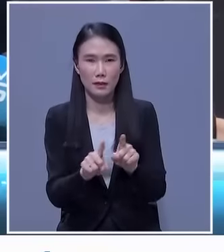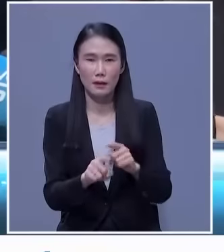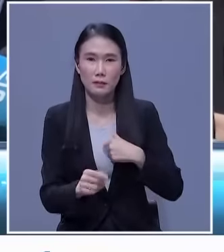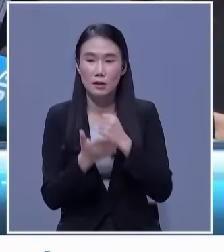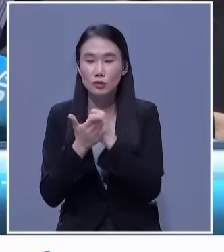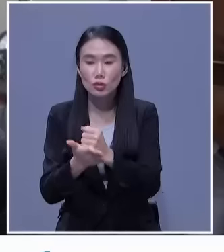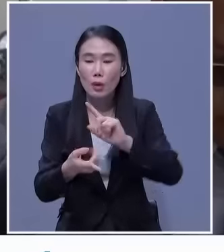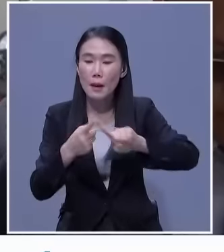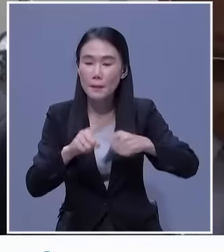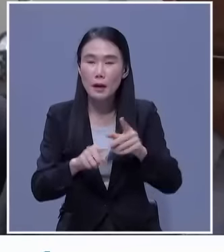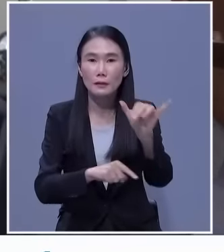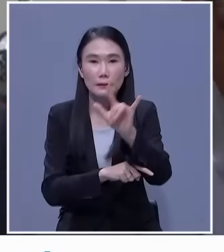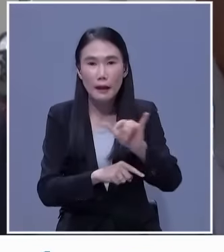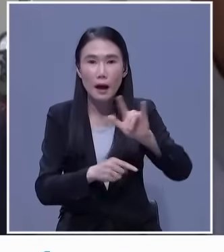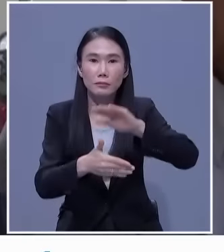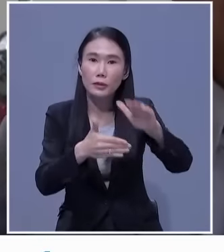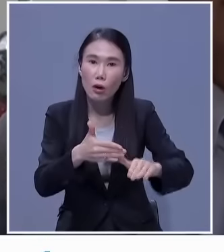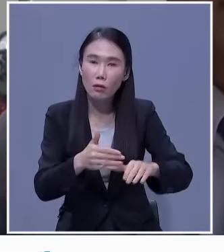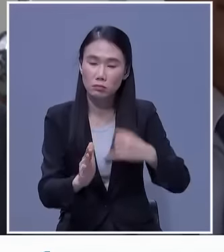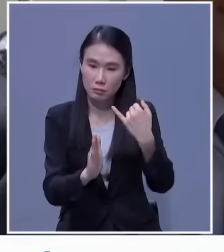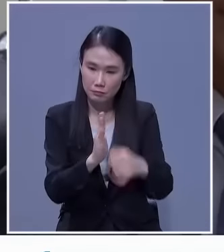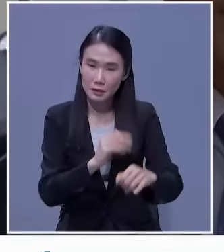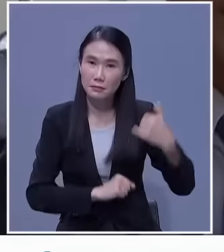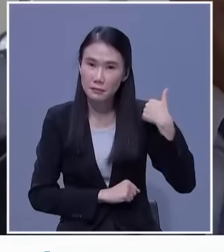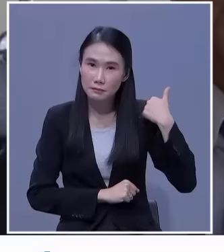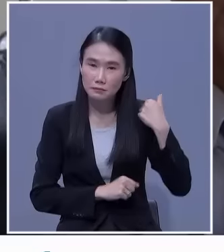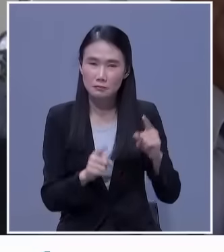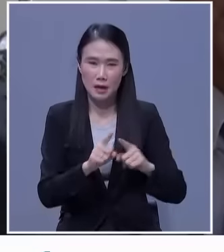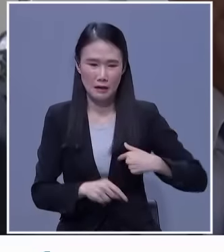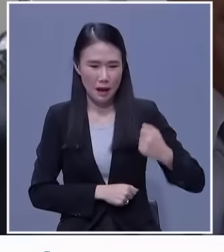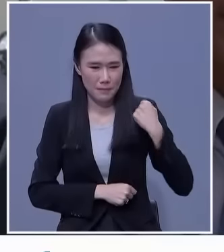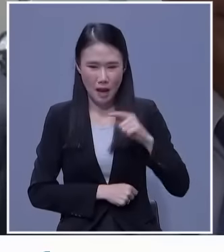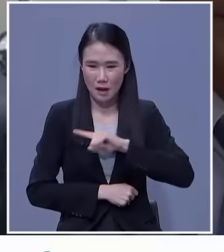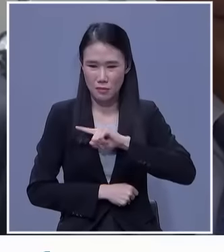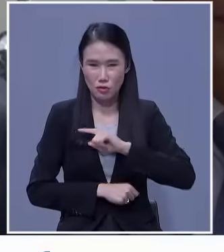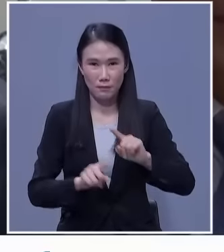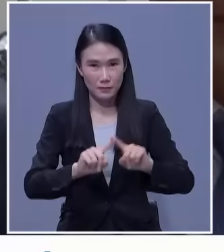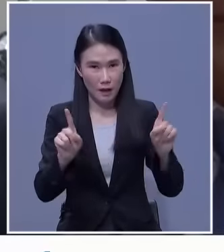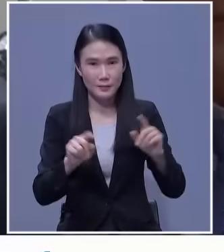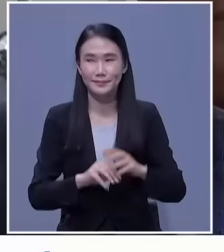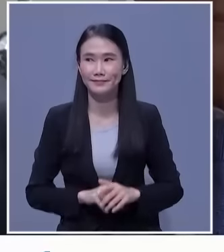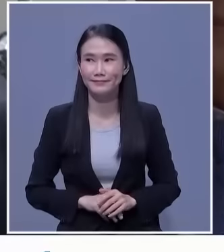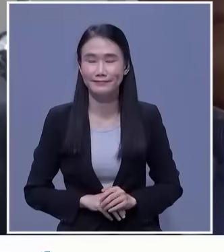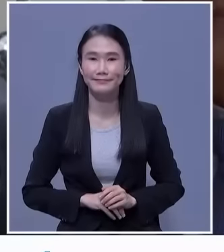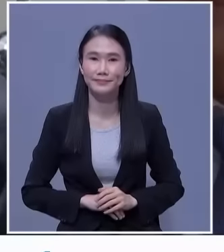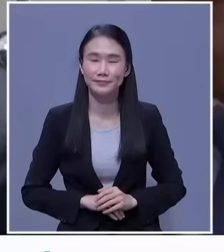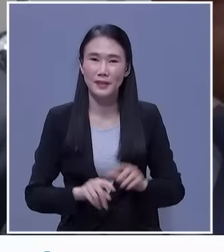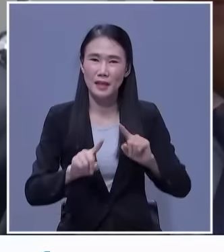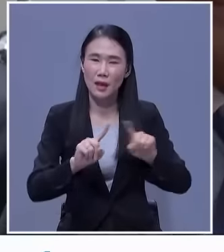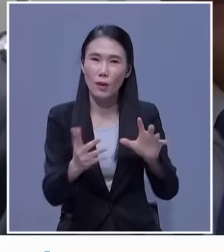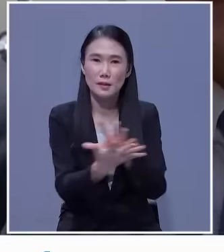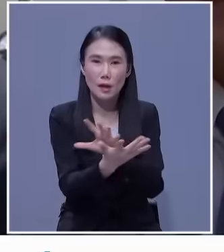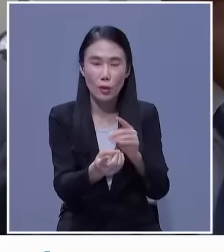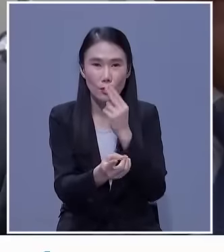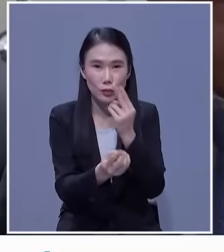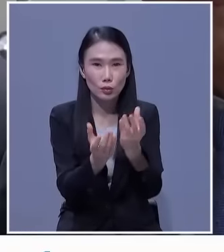ไปช่วยเพื่อนฝูงญาติพี่น้องมันผิดอะไรล่ะมันไม่ได้อยู่ในเขตอำนาจที่ผมรับผิดชอบอยู่อ่ะ แต่สังคมหรือว่าจ